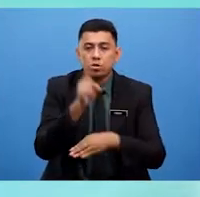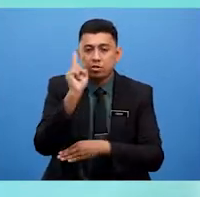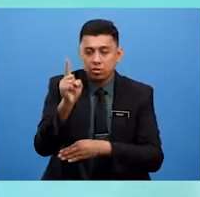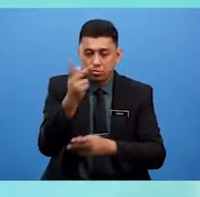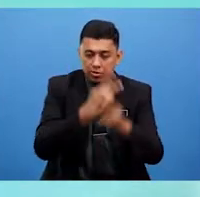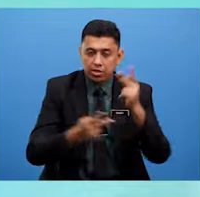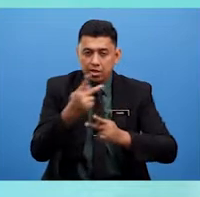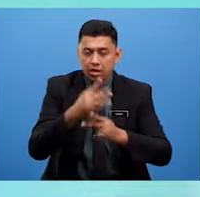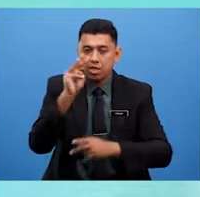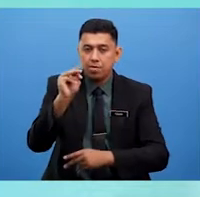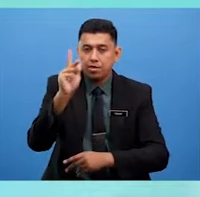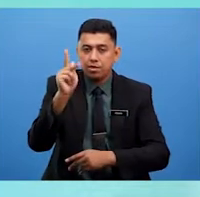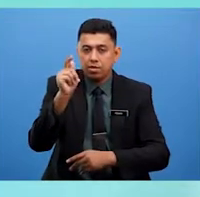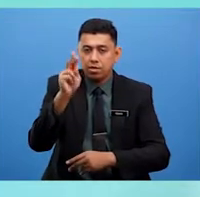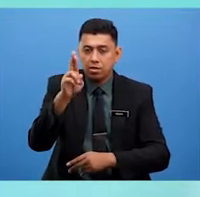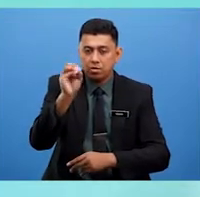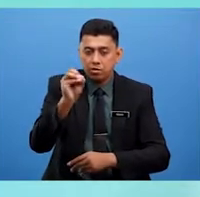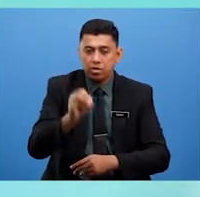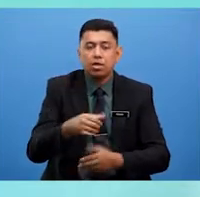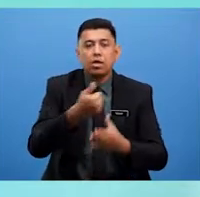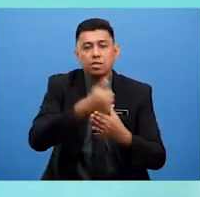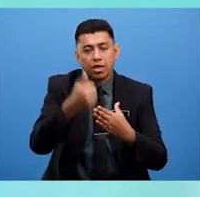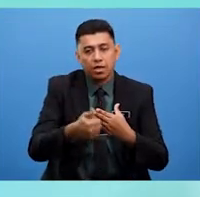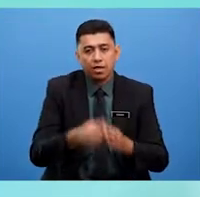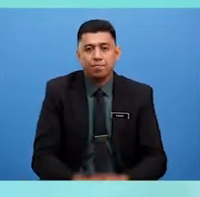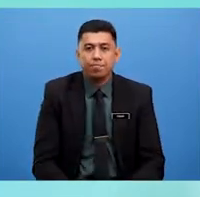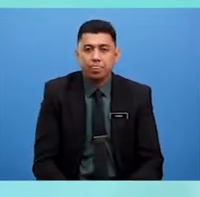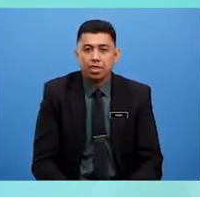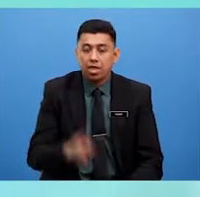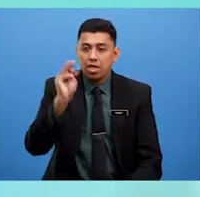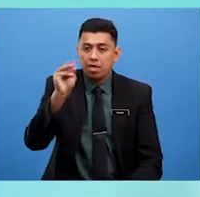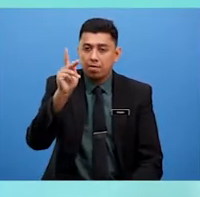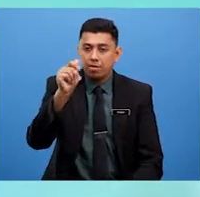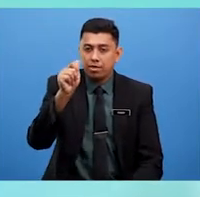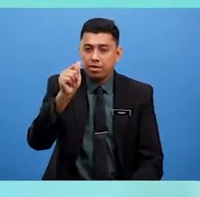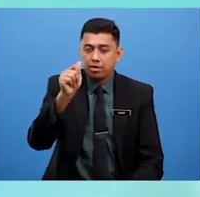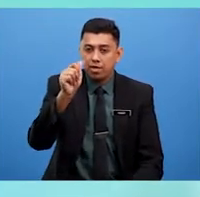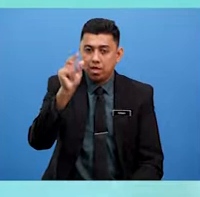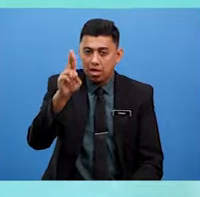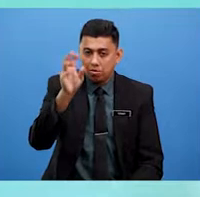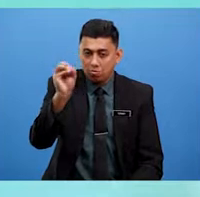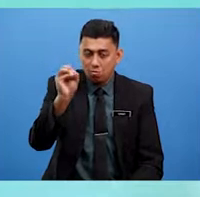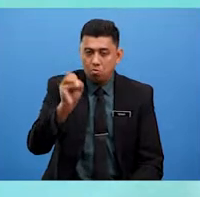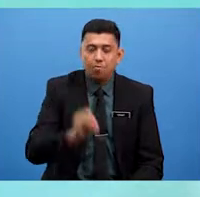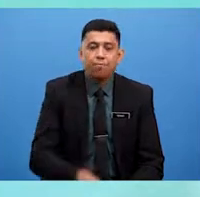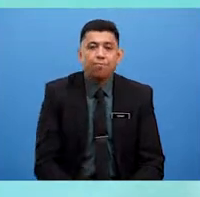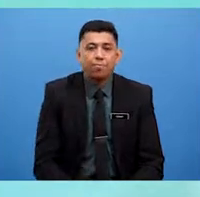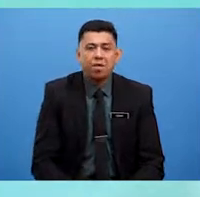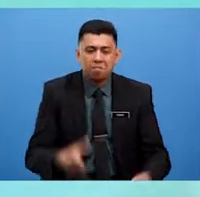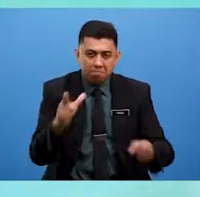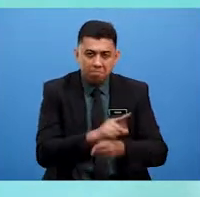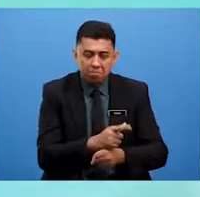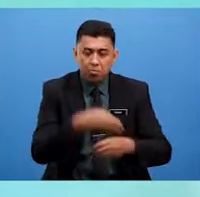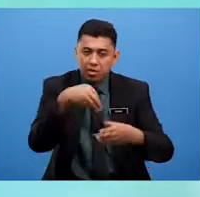satu kitaran makro. Dan yang terakhir ialah kitaran makro. Kitaran makro adalah kitaran